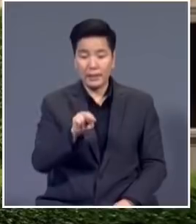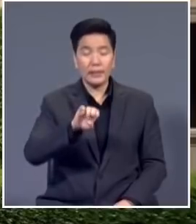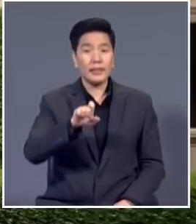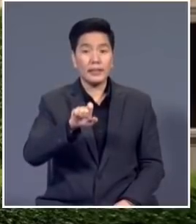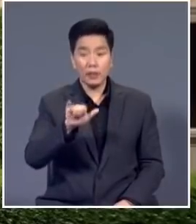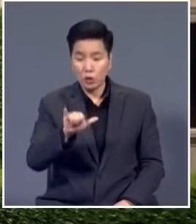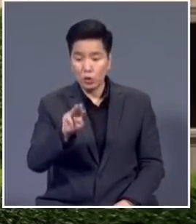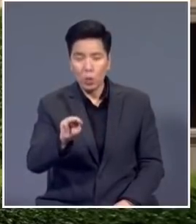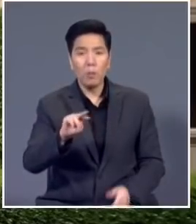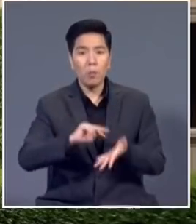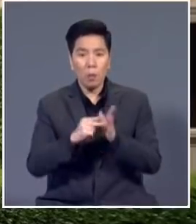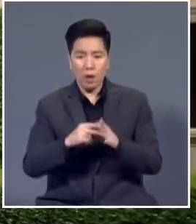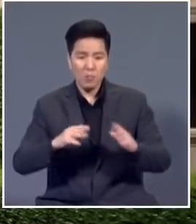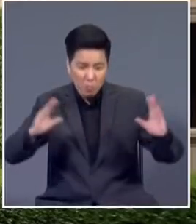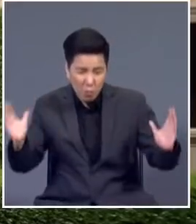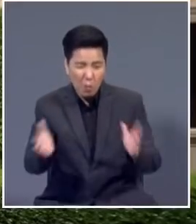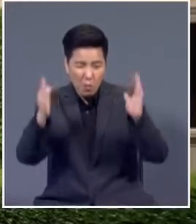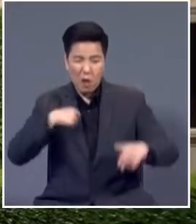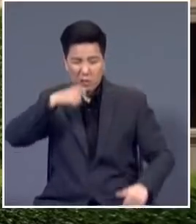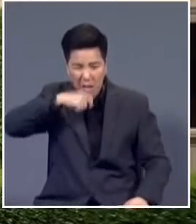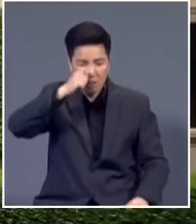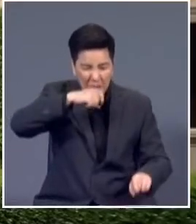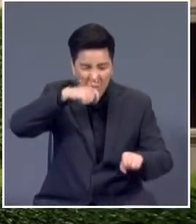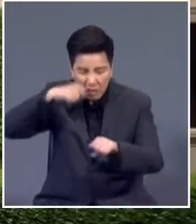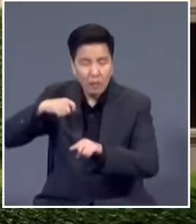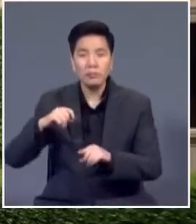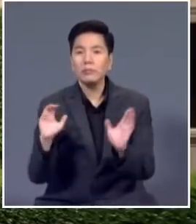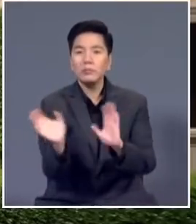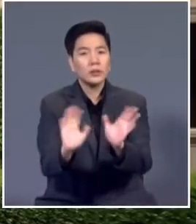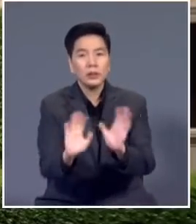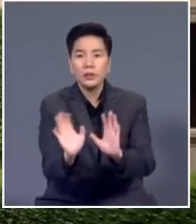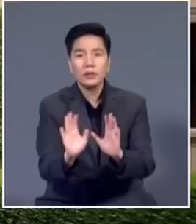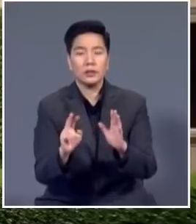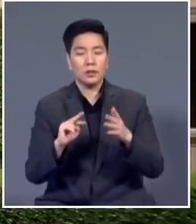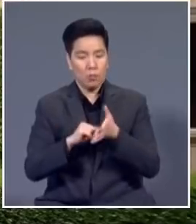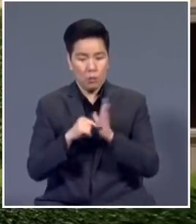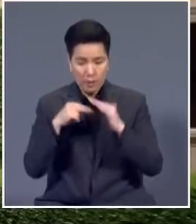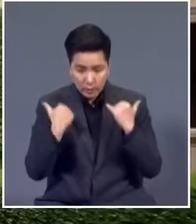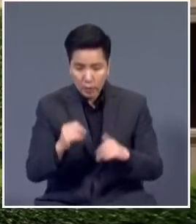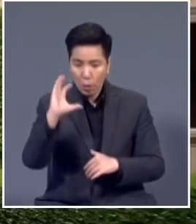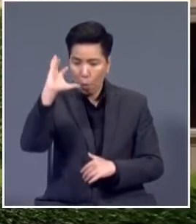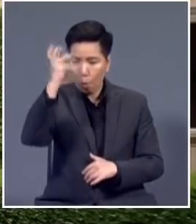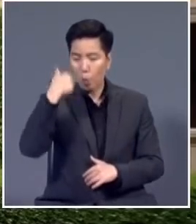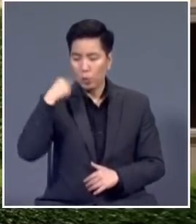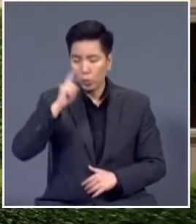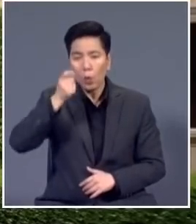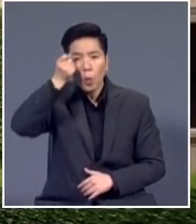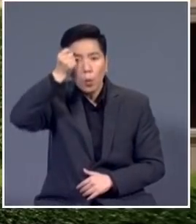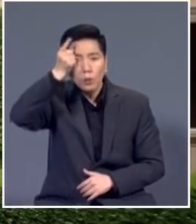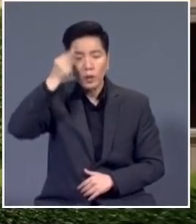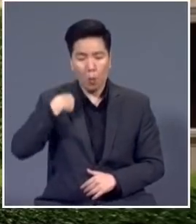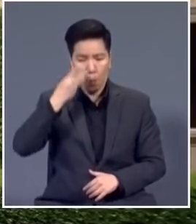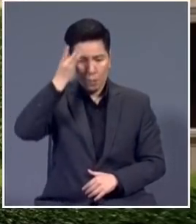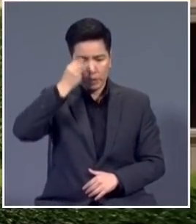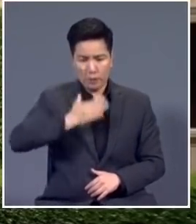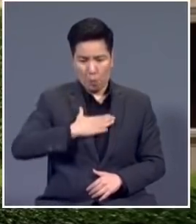ไม่ใช่การสร้างกระแสชาตินิยมเหมือนที่บางคนไม่เข้าใจสังคมของตนไม่เข้าใจความเปลี่ยนแปลงของโลกแล้วพยายามจะบิดเบือนความคิดของผม